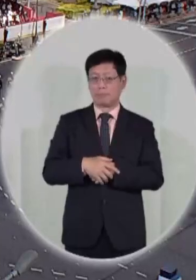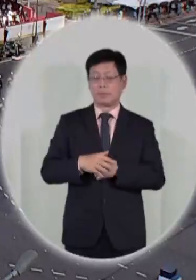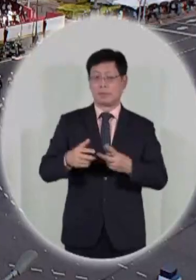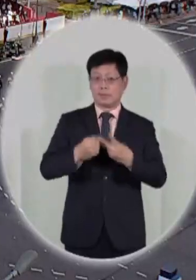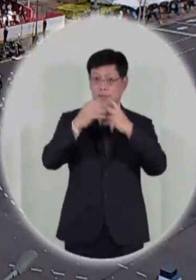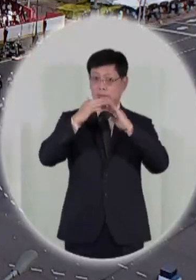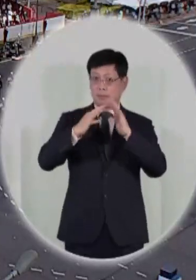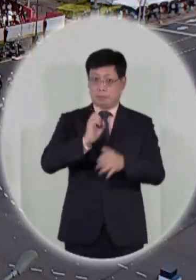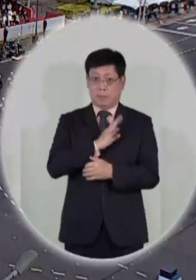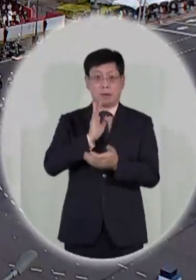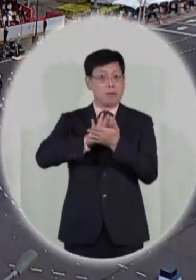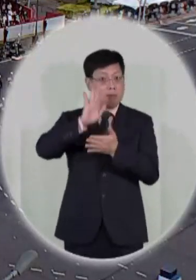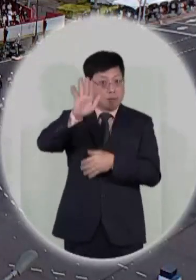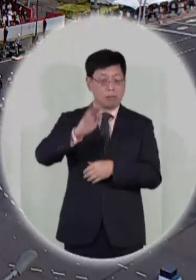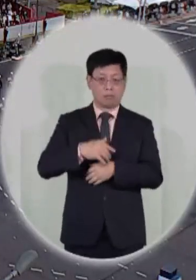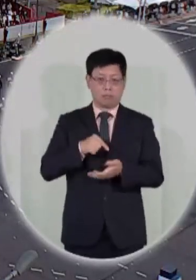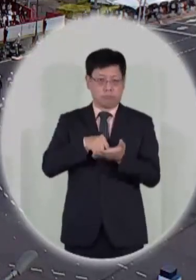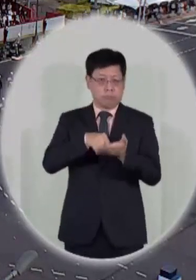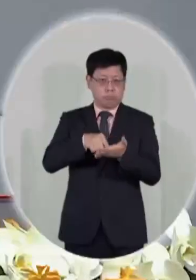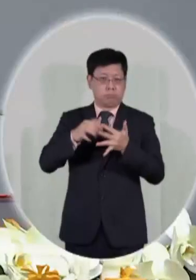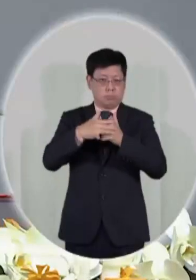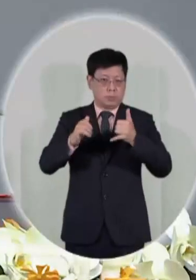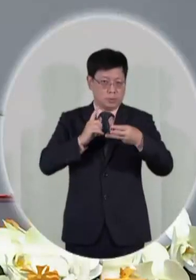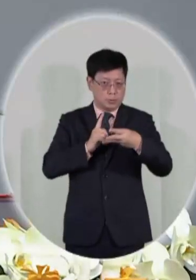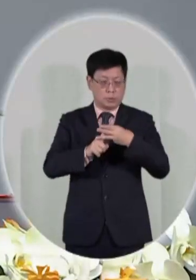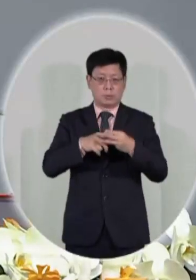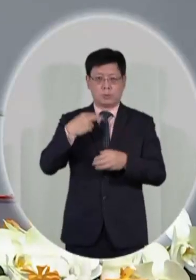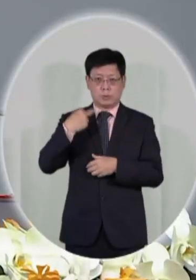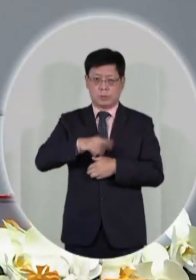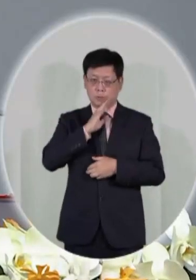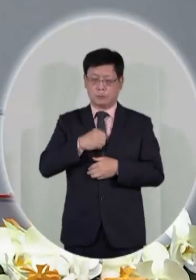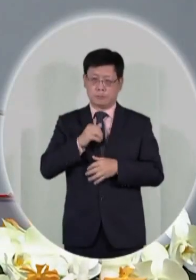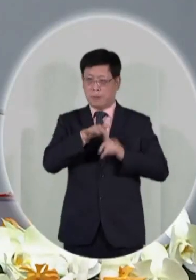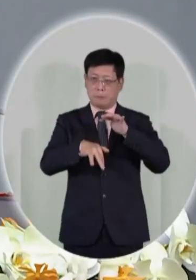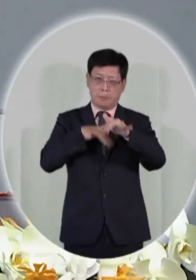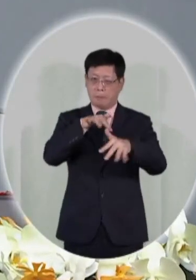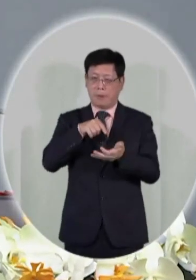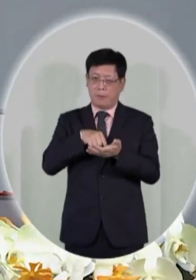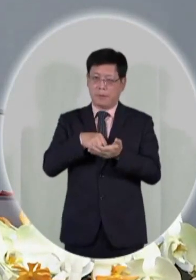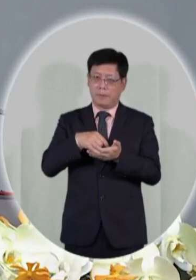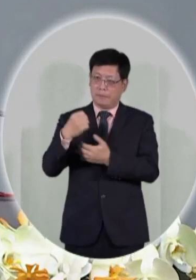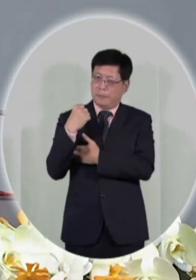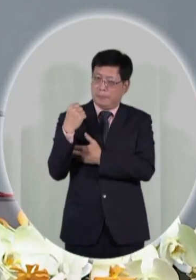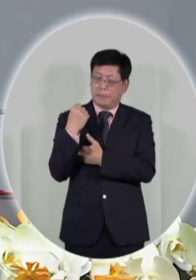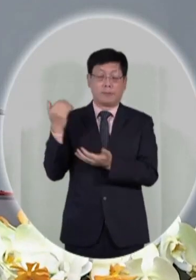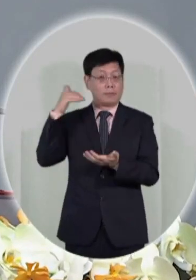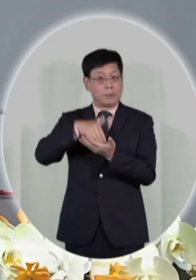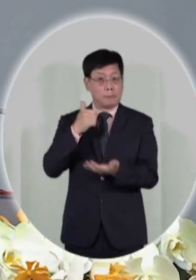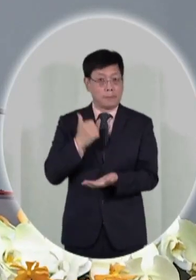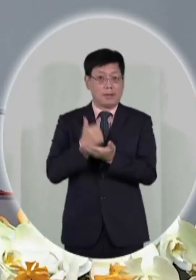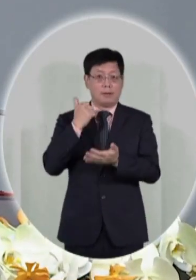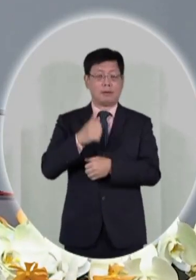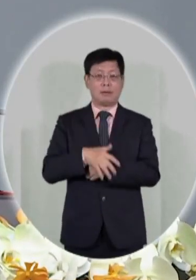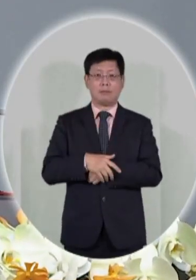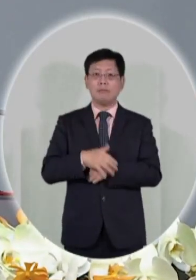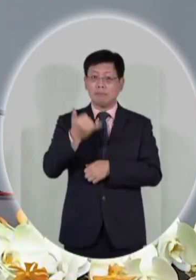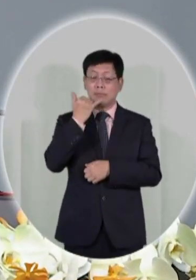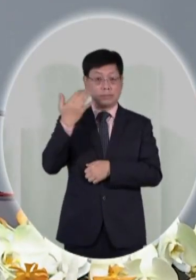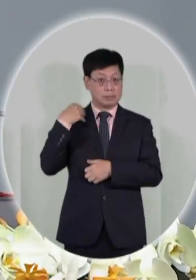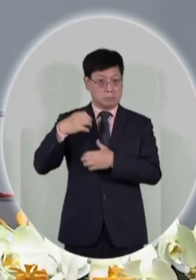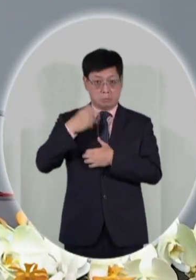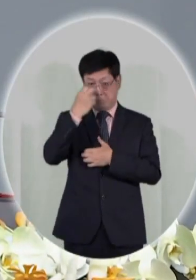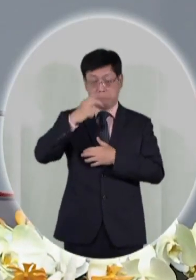之后为争民主而前赴后继，终于冲破出解除戒